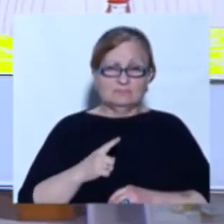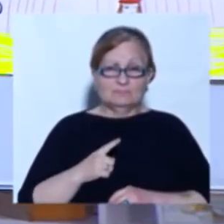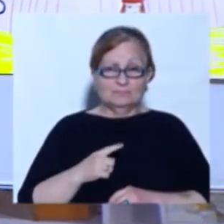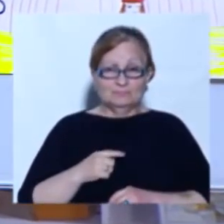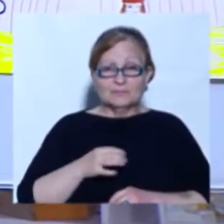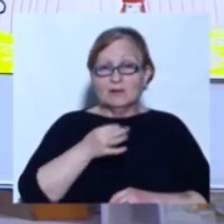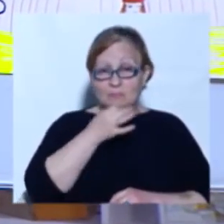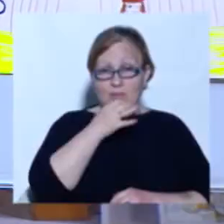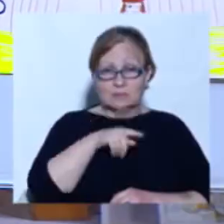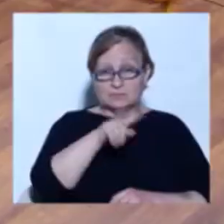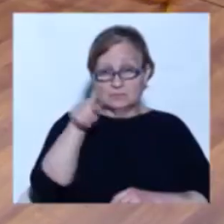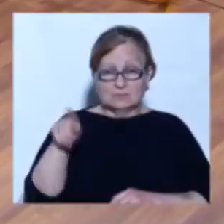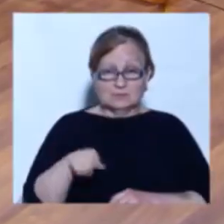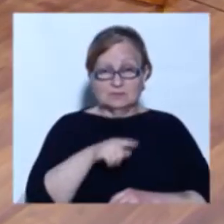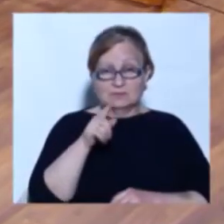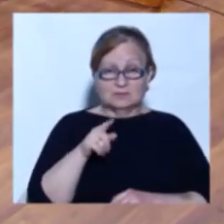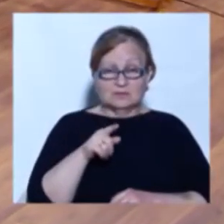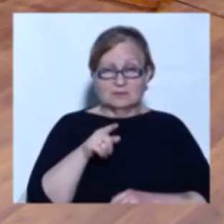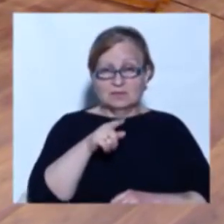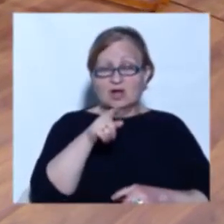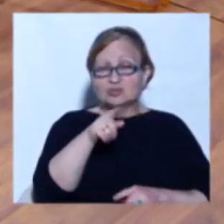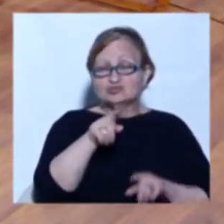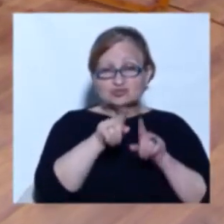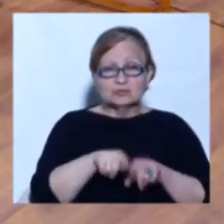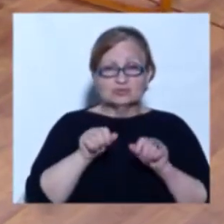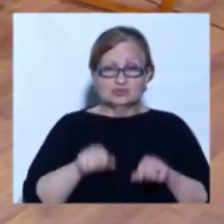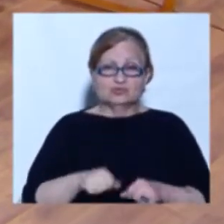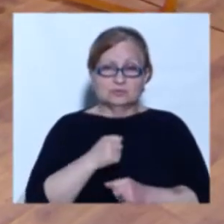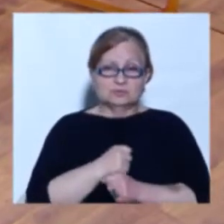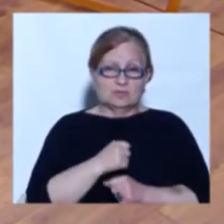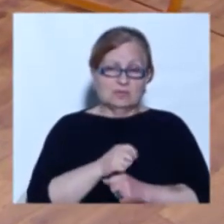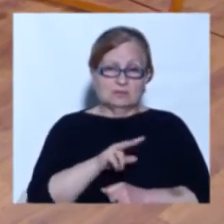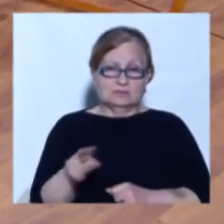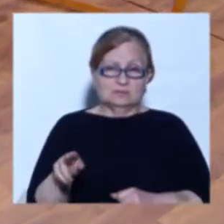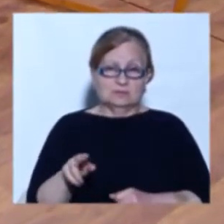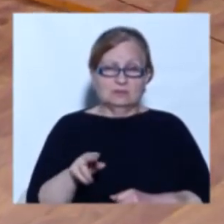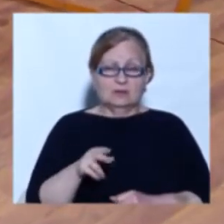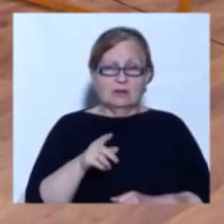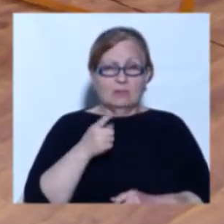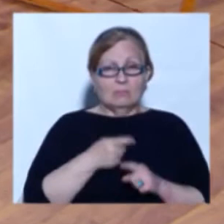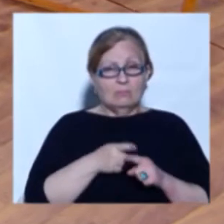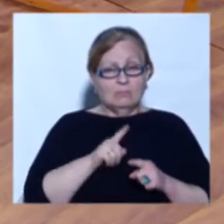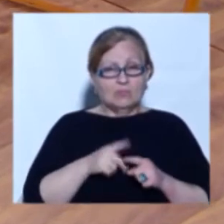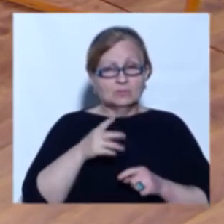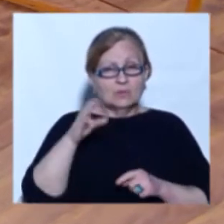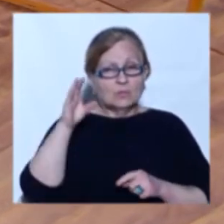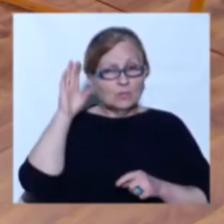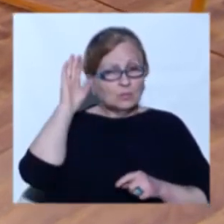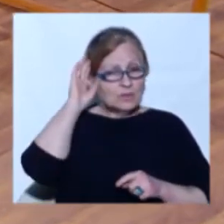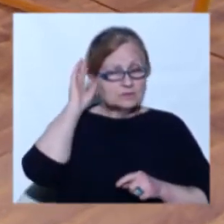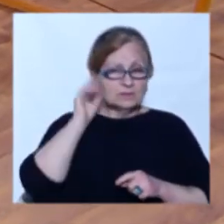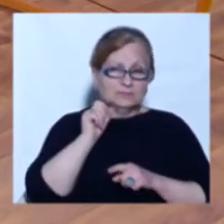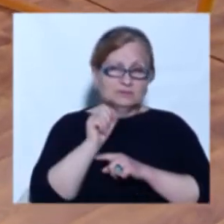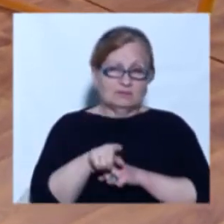ასეთი კომიქსი? Იცი რომ შენ შეგიძლია შექმნა. Ოღონდ ამისთვის უნდა ყურადღებით მოისმინო დავალება.